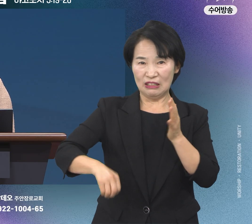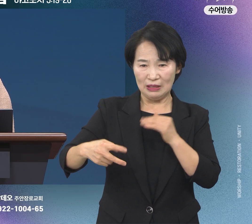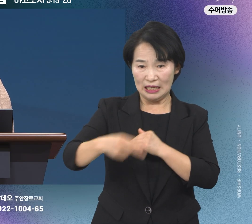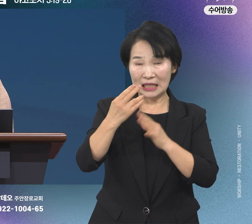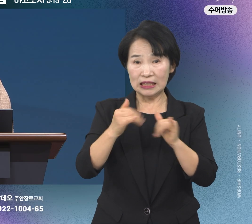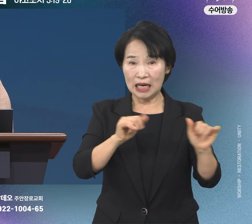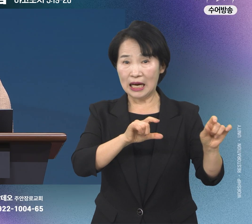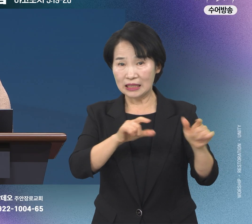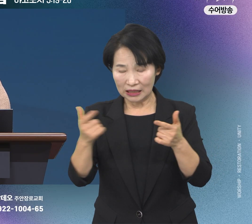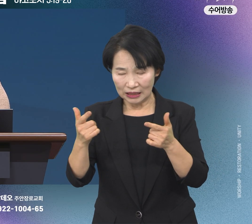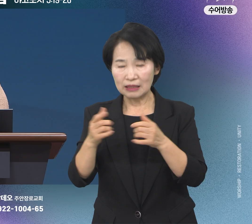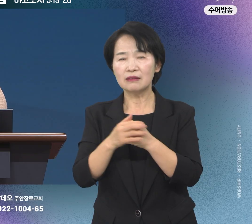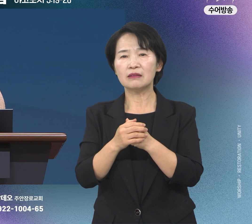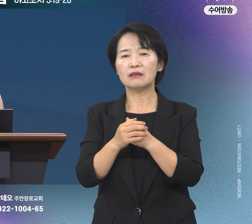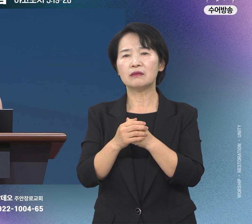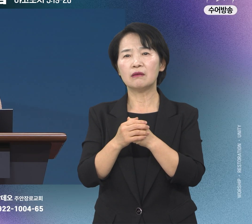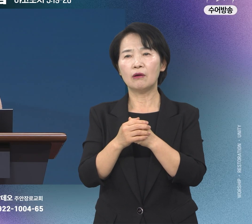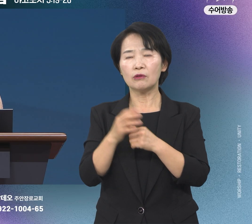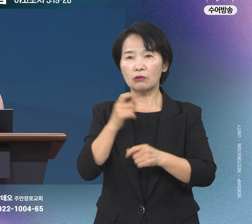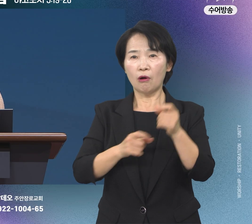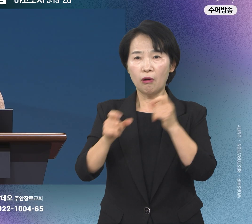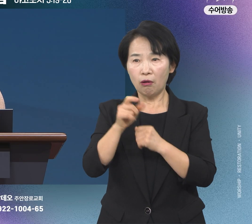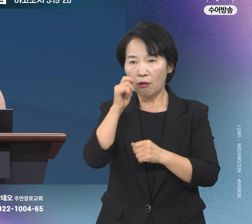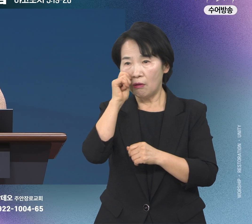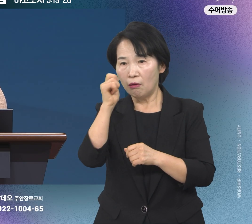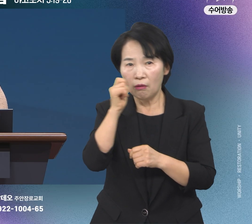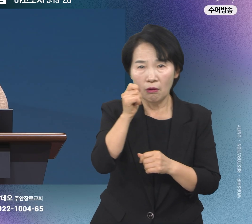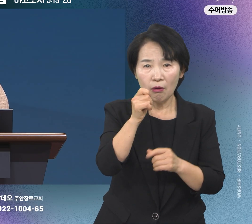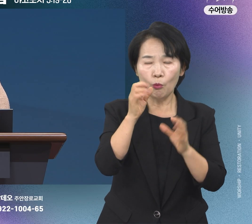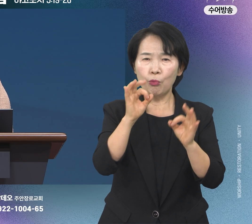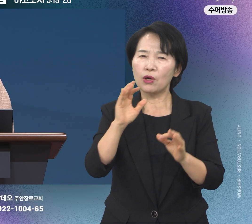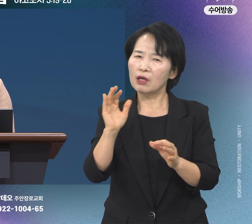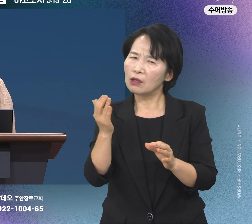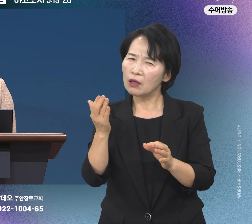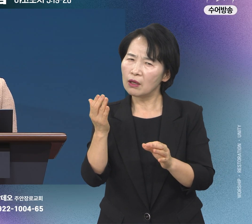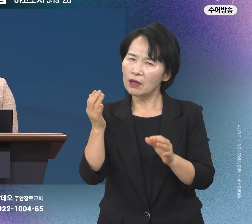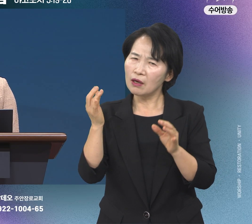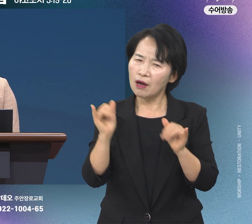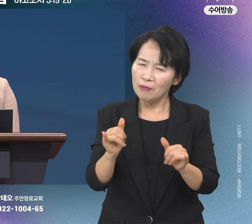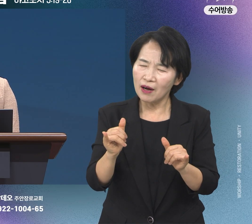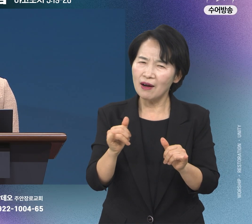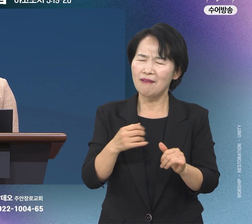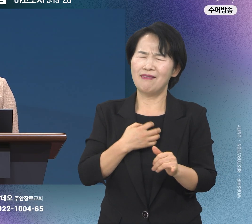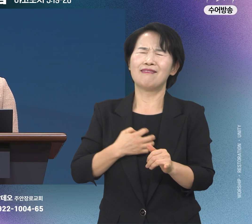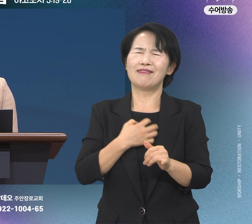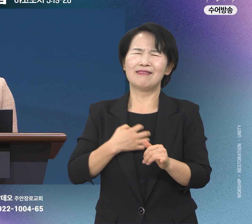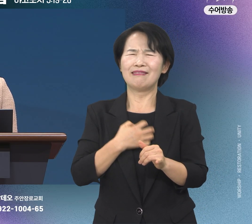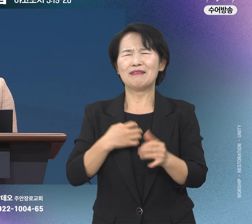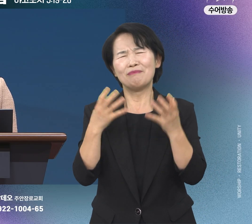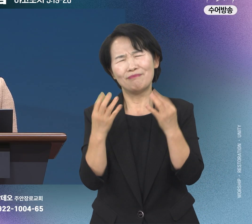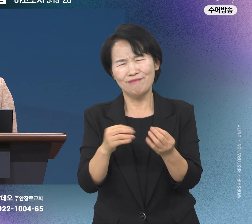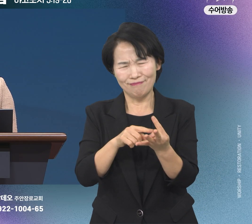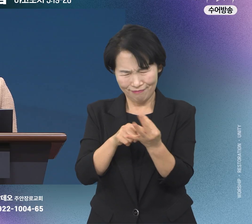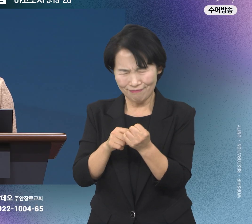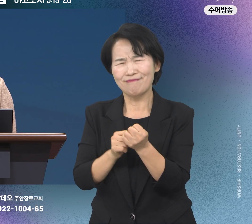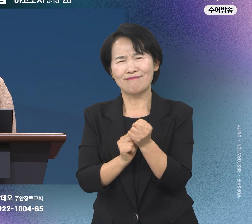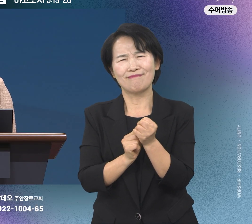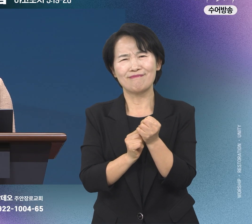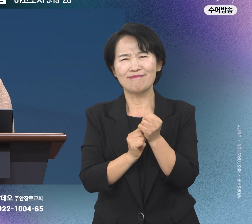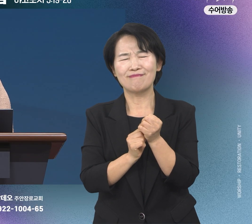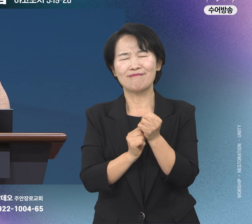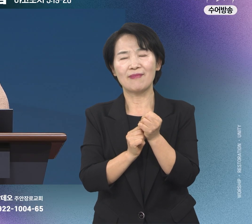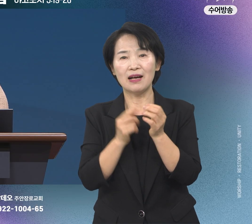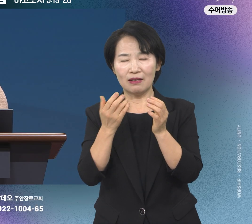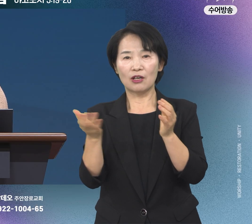향하여서 이제 선입견과 편견이 심겨지는 일일까봐 굉장히 조심스러울 수밖에 없었습니다.